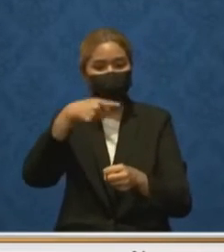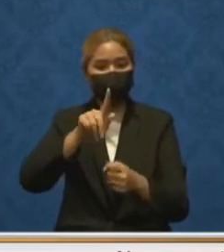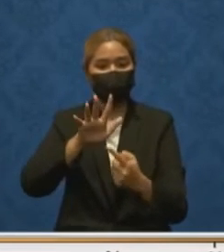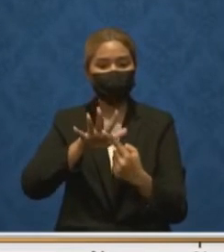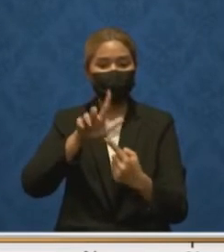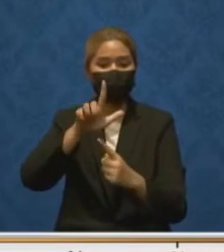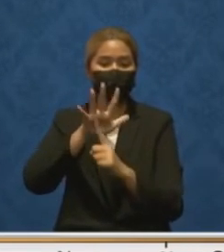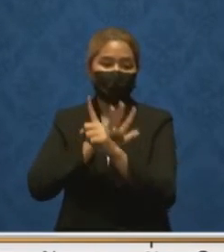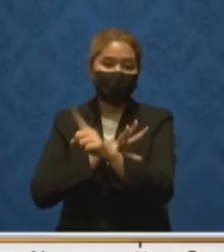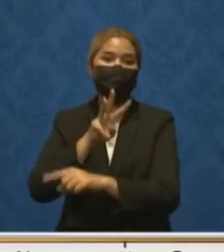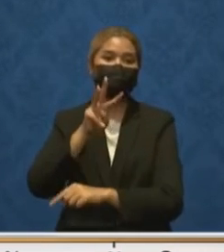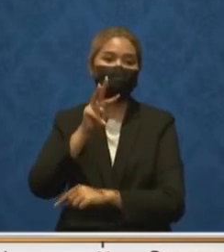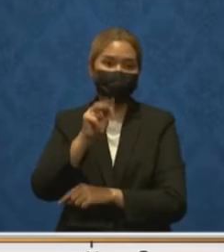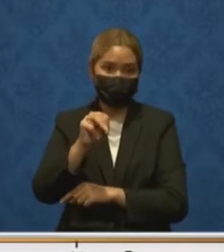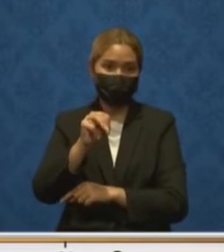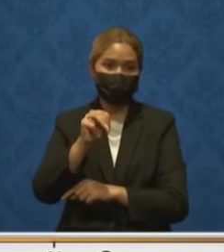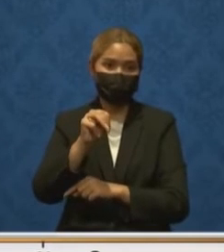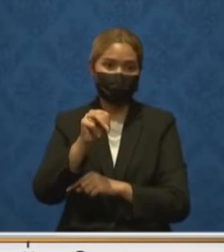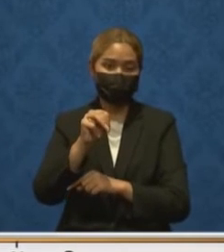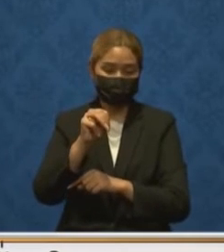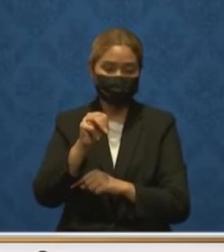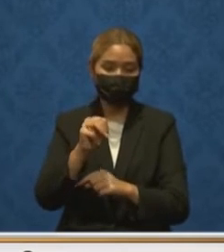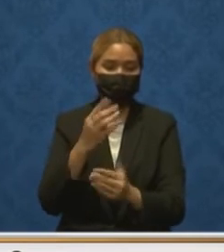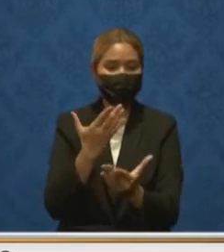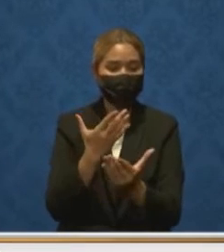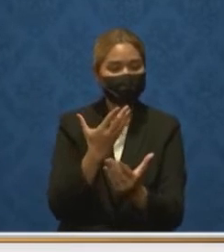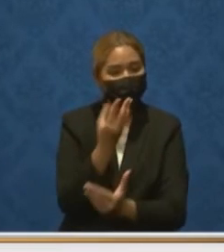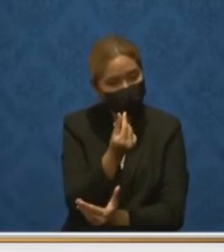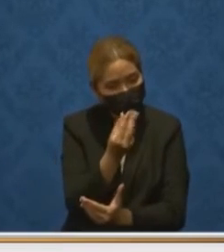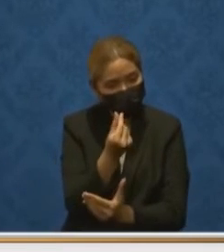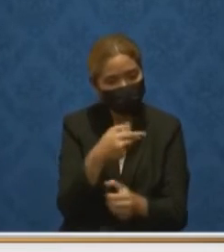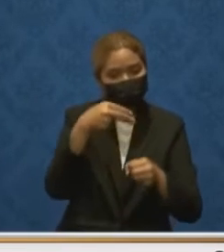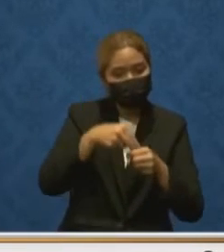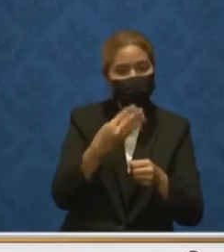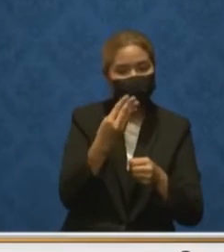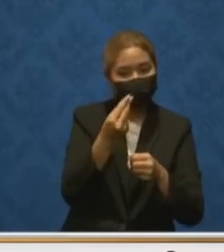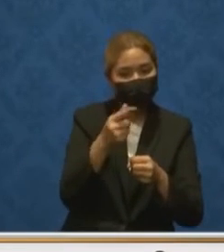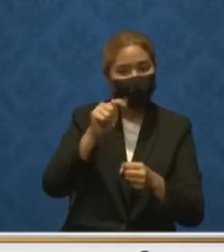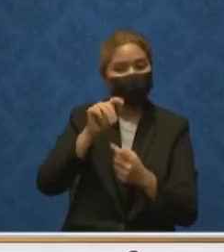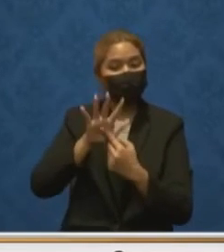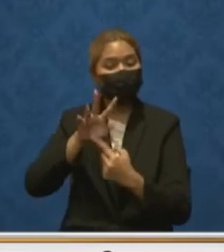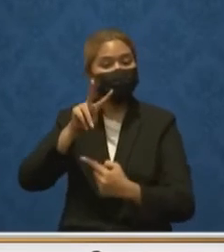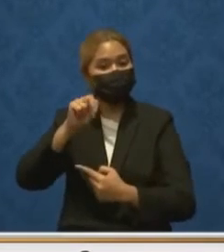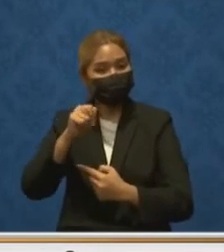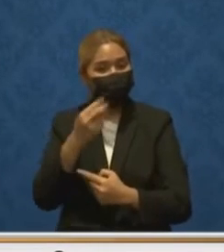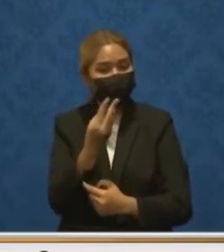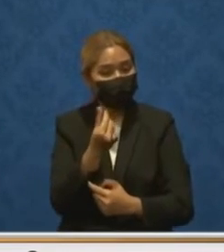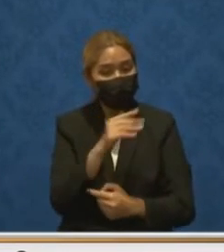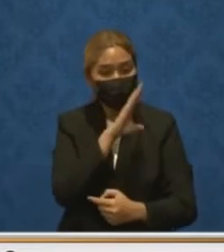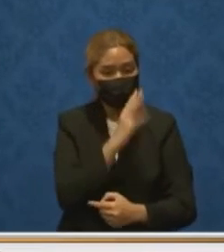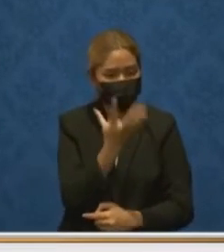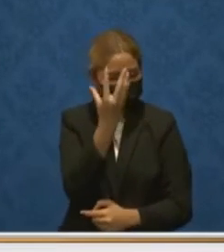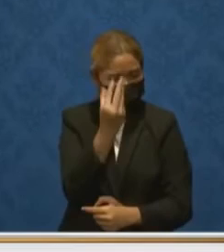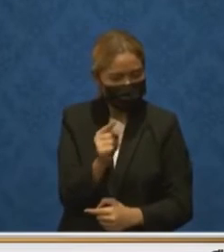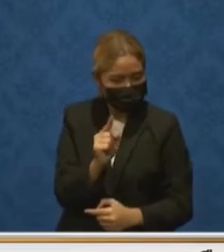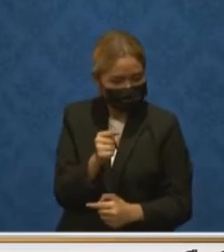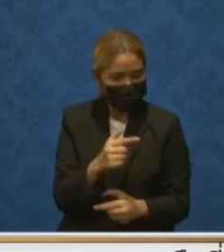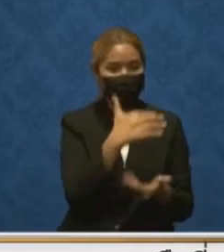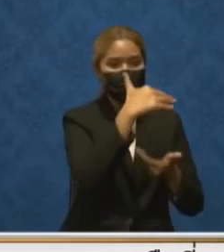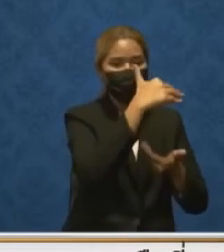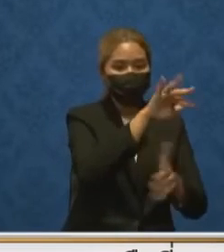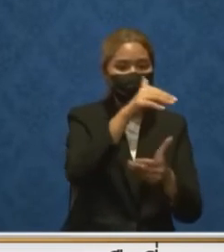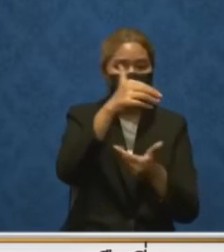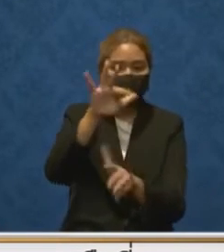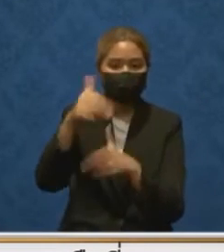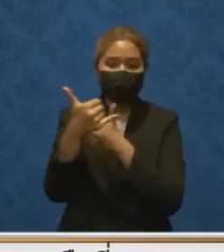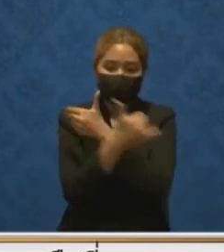Program สำหรบคนไยกี่แสนตอนเวลาเทาไรถ้าเหลือส่งออกตัวเลข